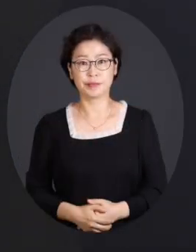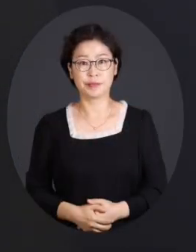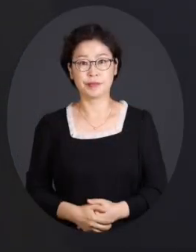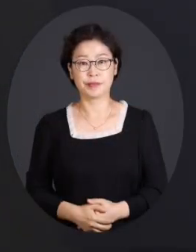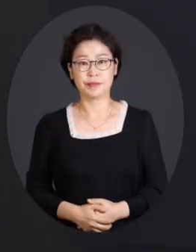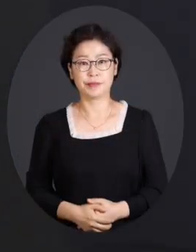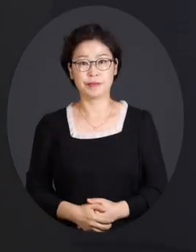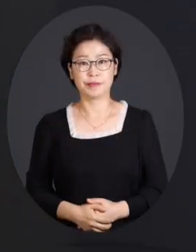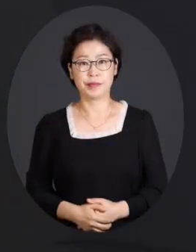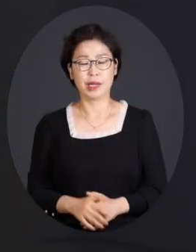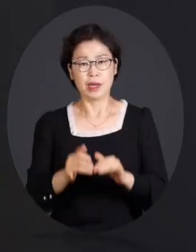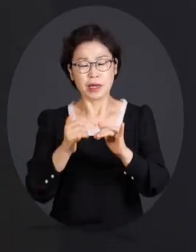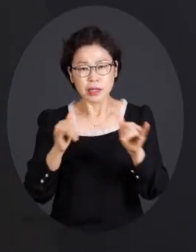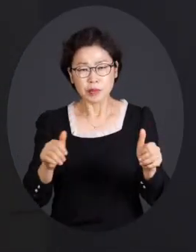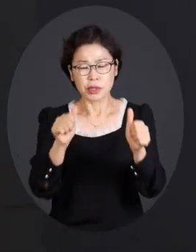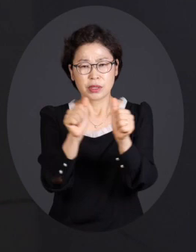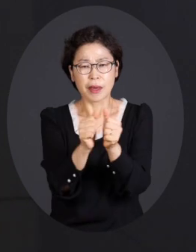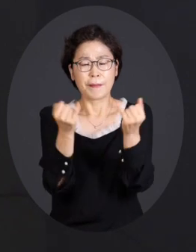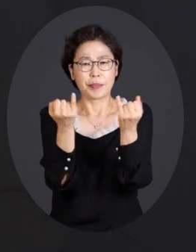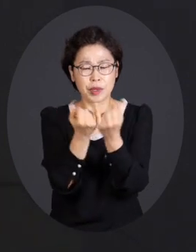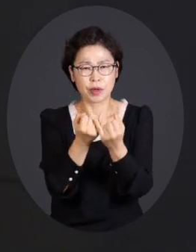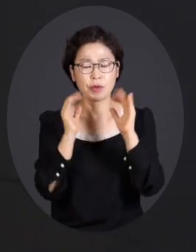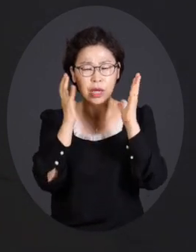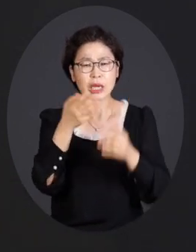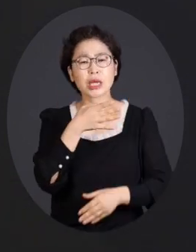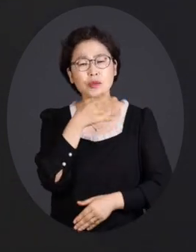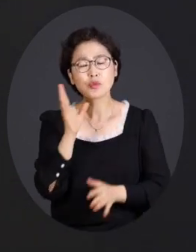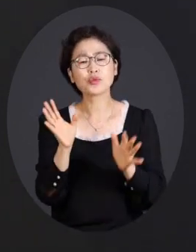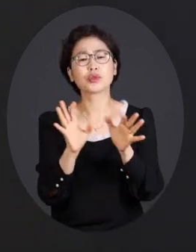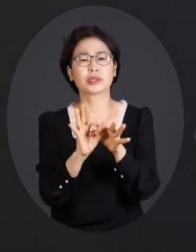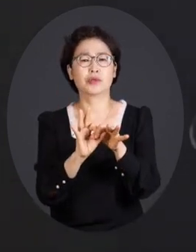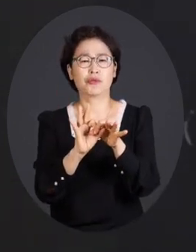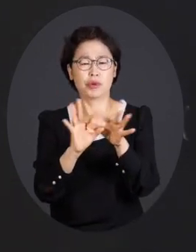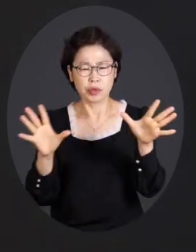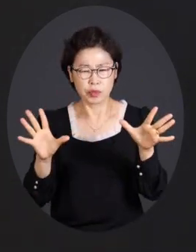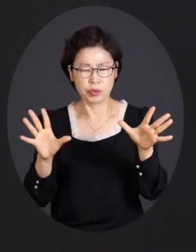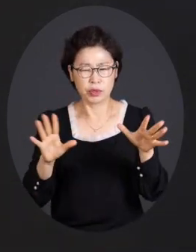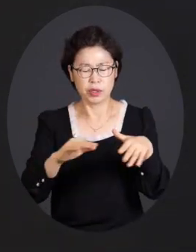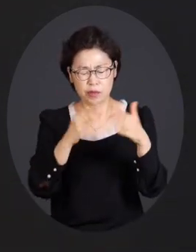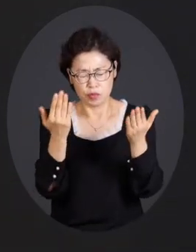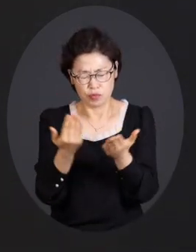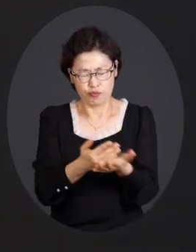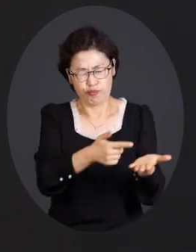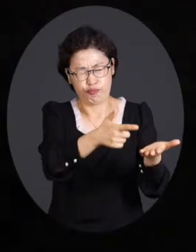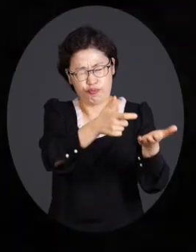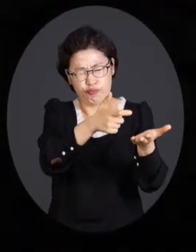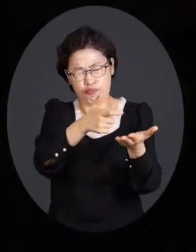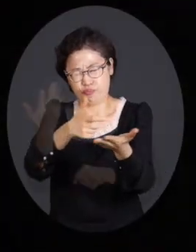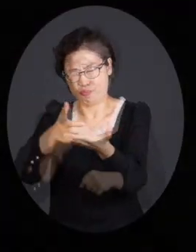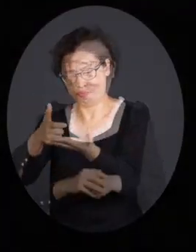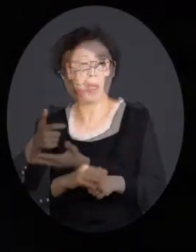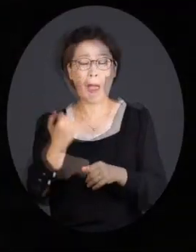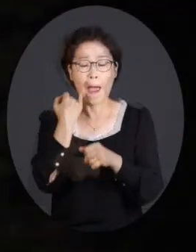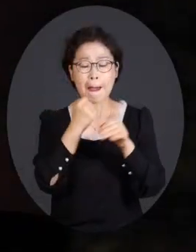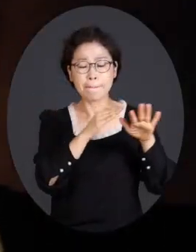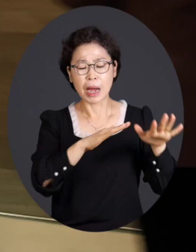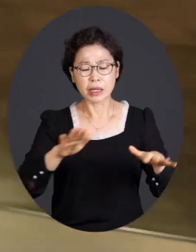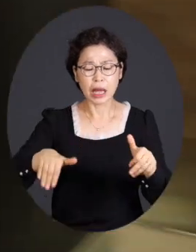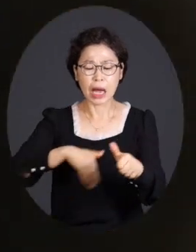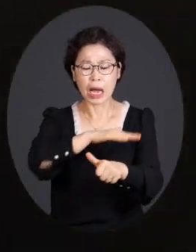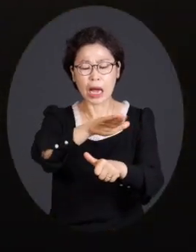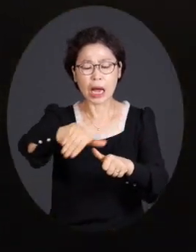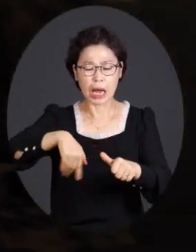주민들은 남녀노소 가리지 않고 총살합니다. 바다로 둘러싸여 고립된